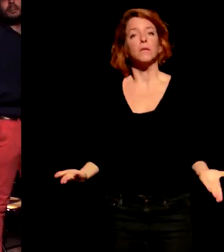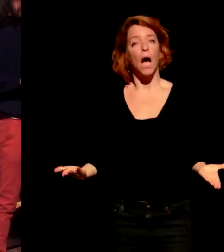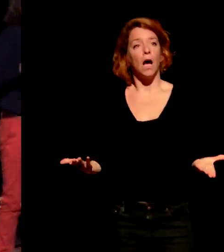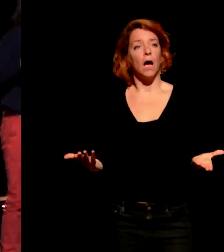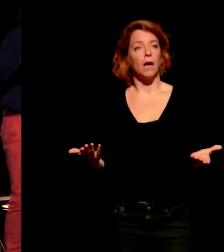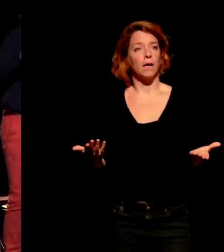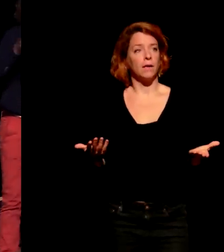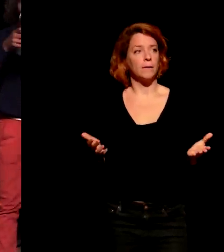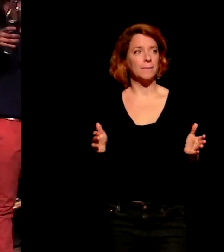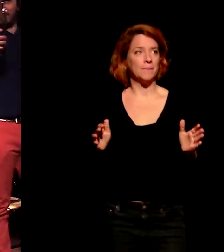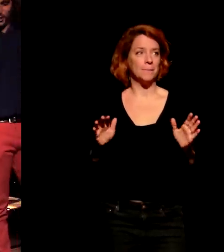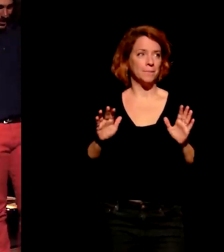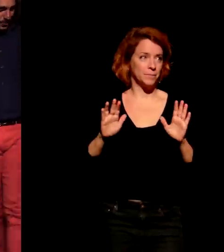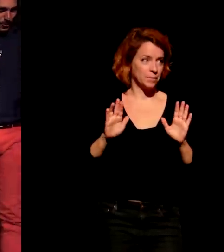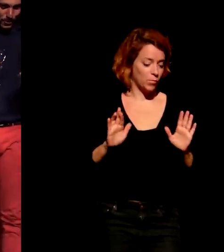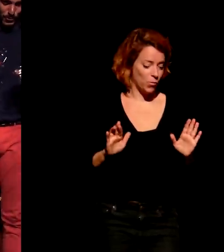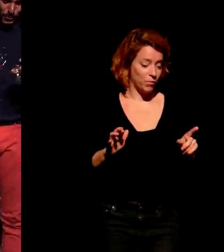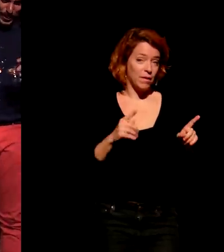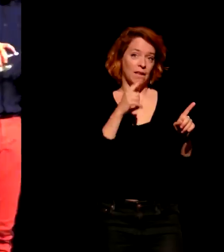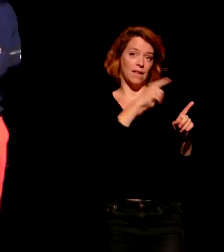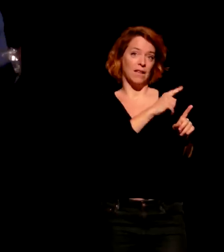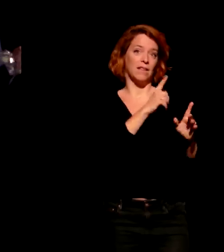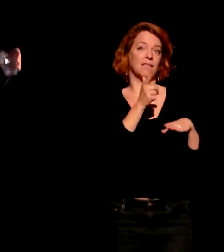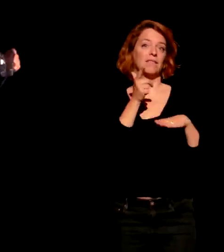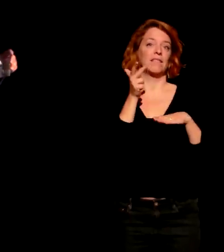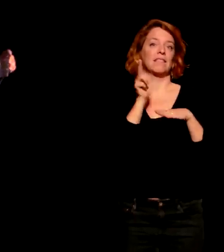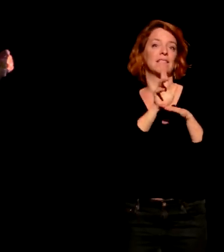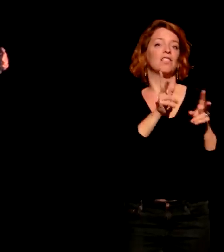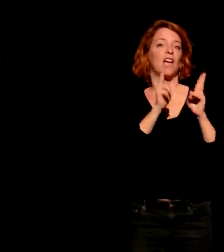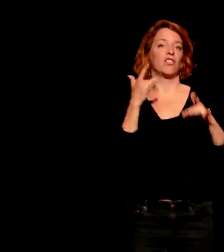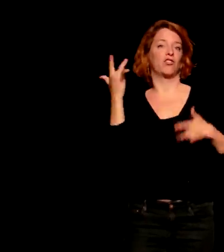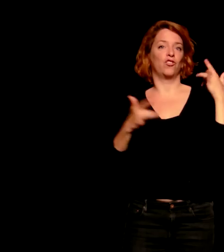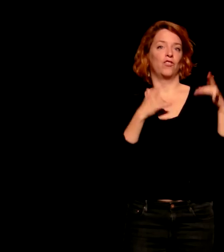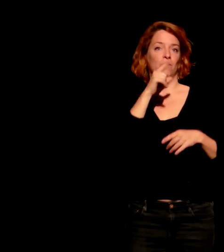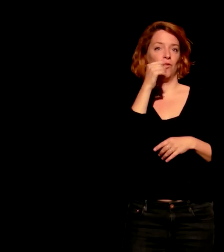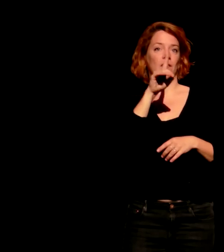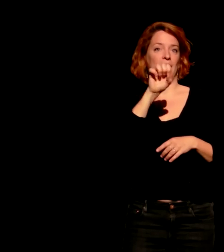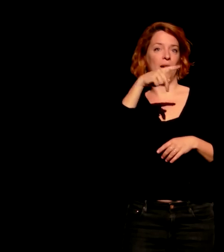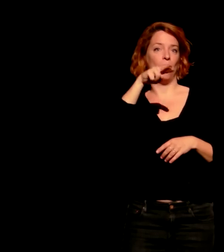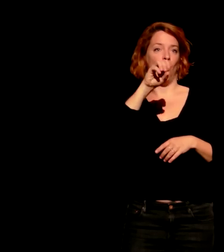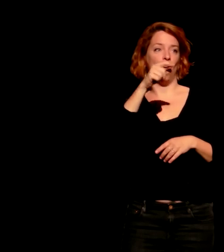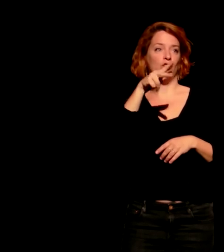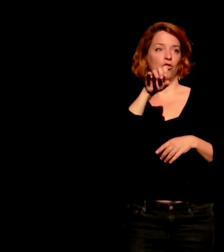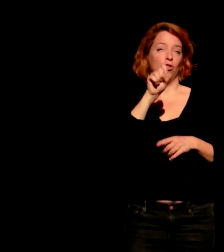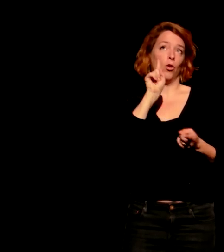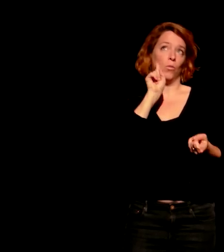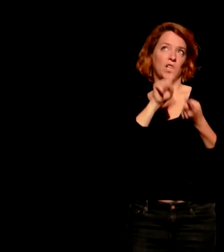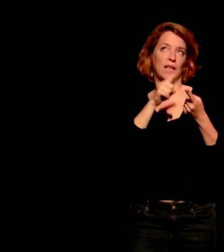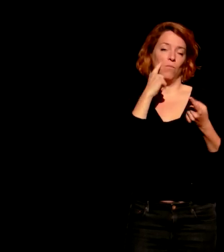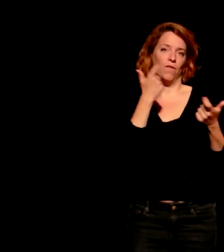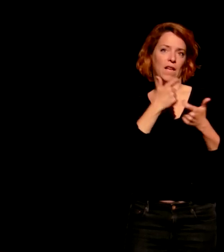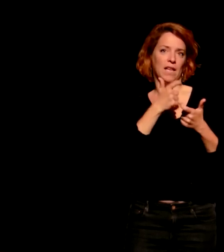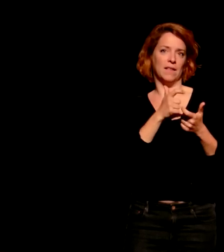Je ne sais pas si c'est drôle, en tout cas c'était un sketch hein, de Pierre Desproges qui avait pour objectif de faire rire.